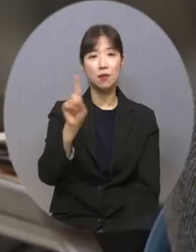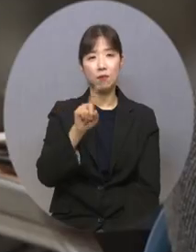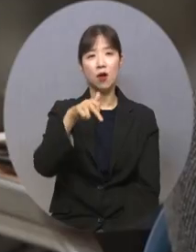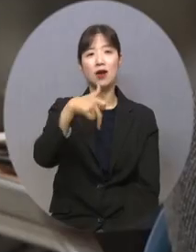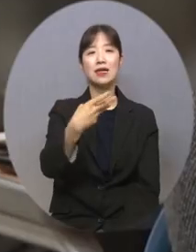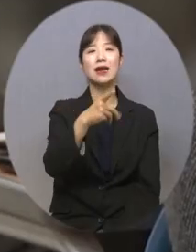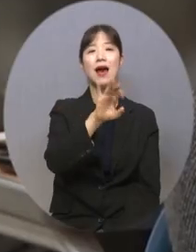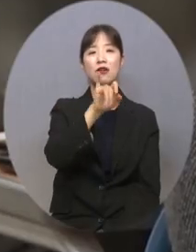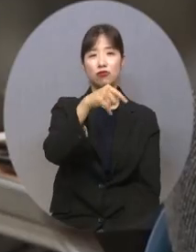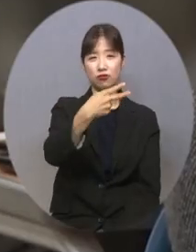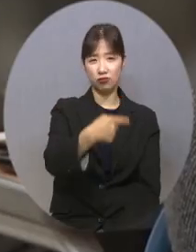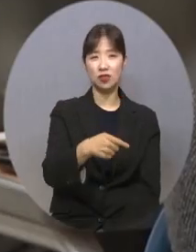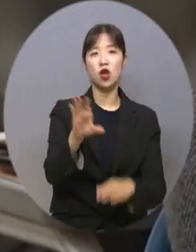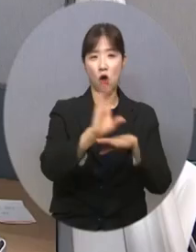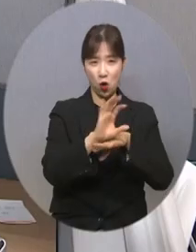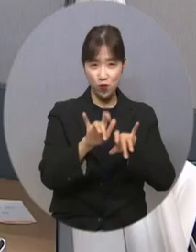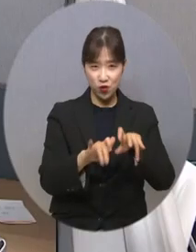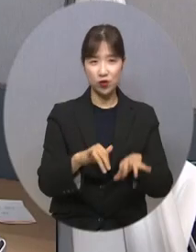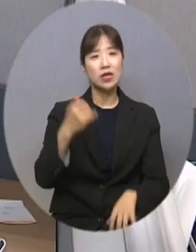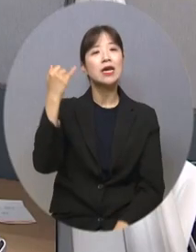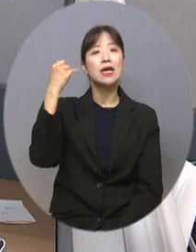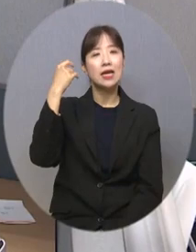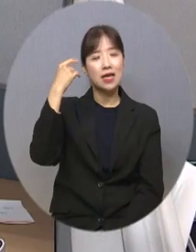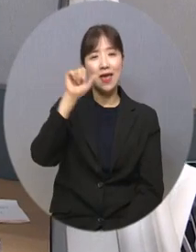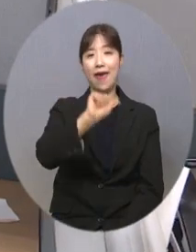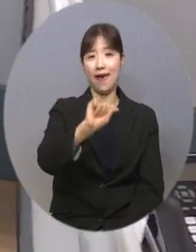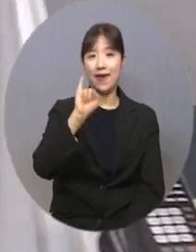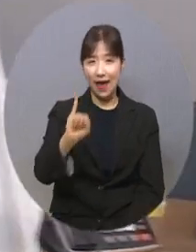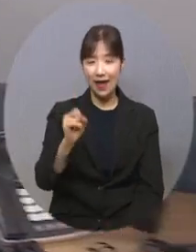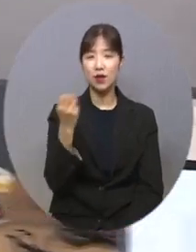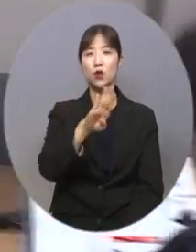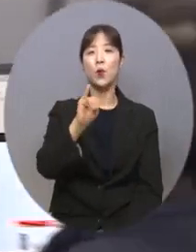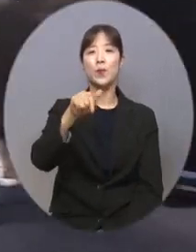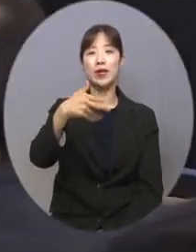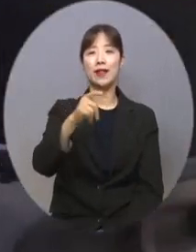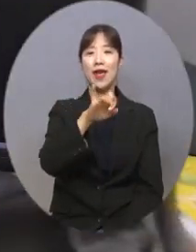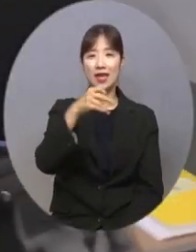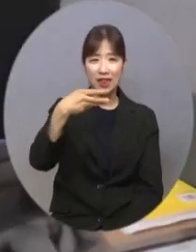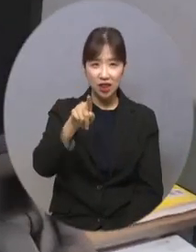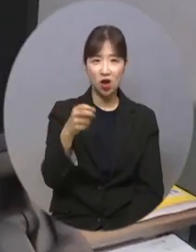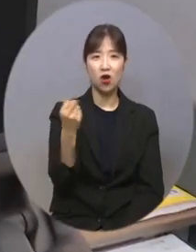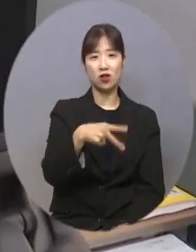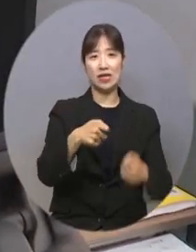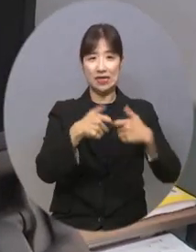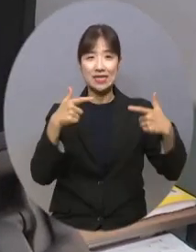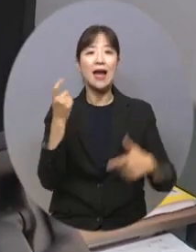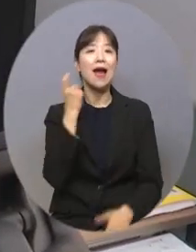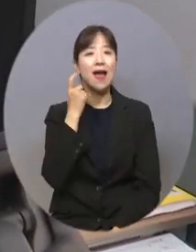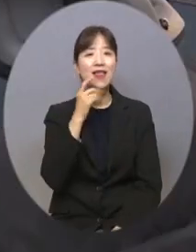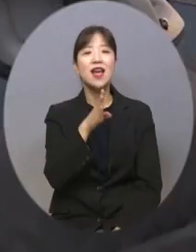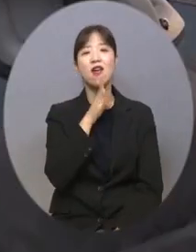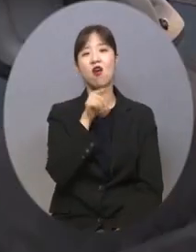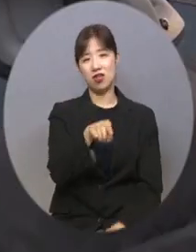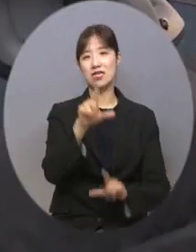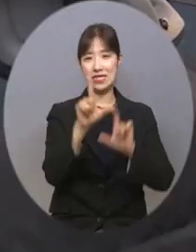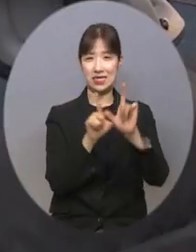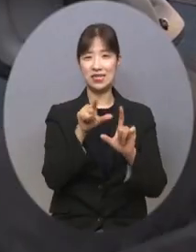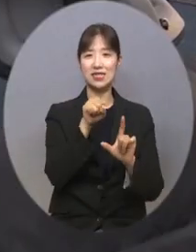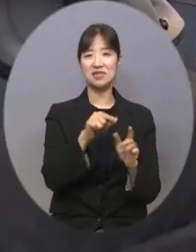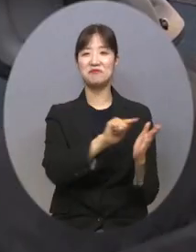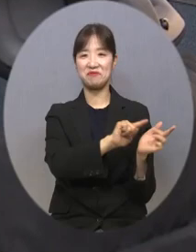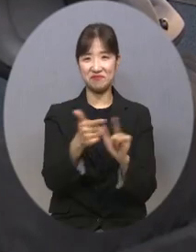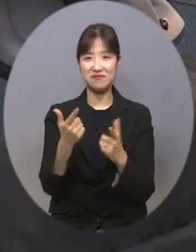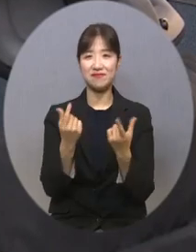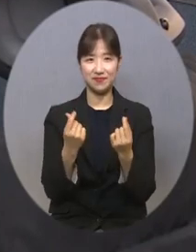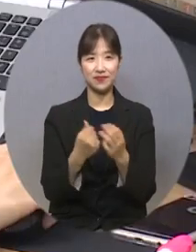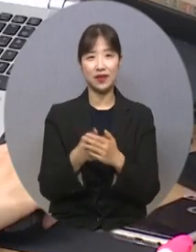클라우딩 컴퓨팅, 인공지능, 빅데이터, 증강 가상현실 등 응용 소프트웨어 분야입니다. 다른